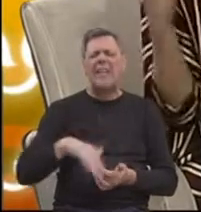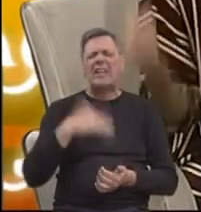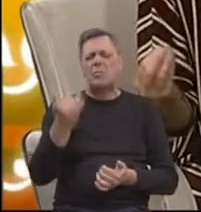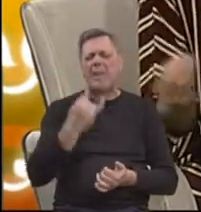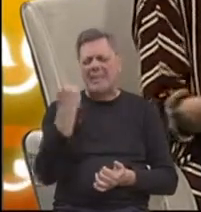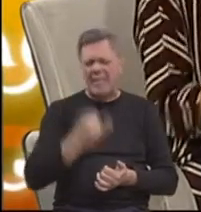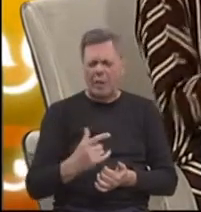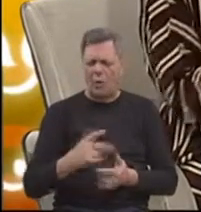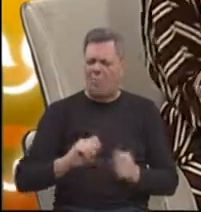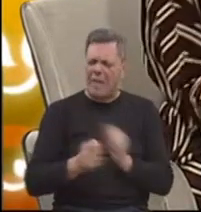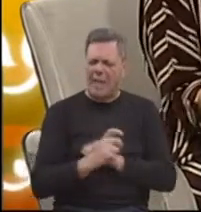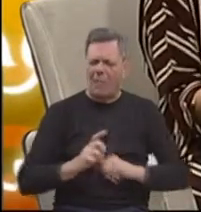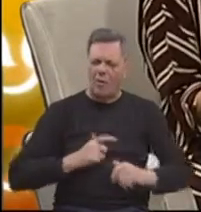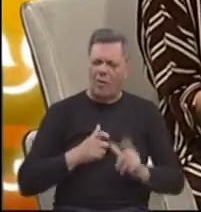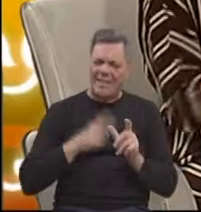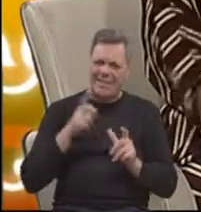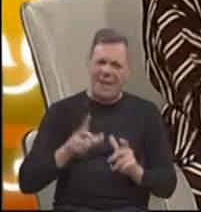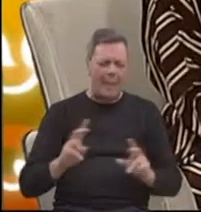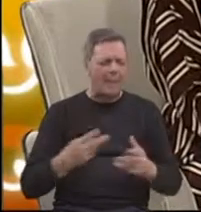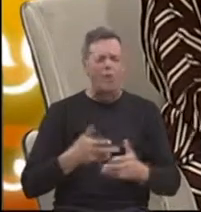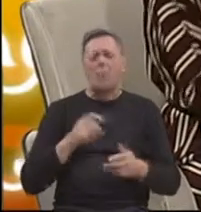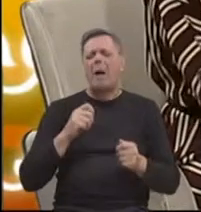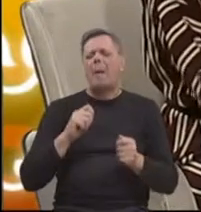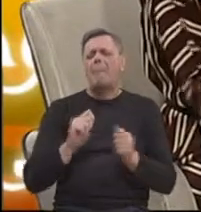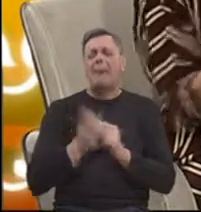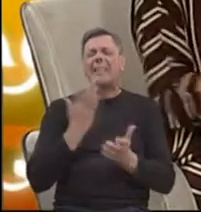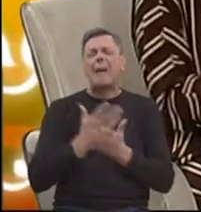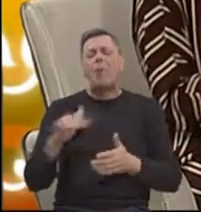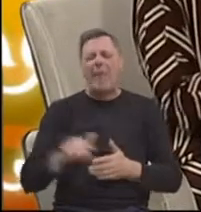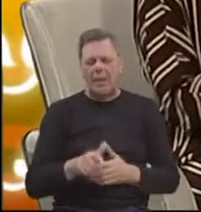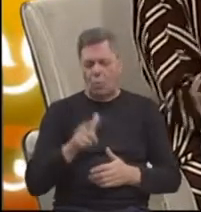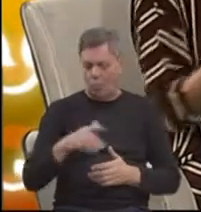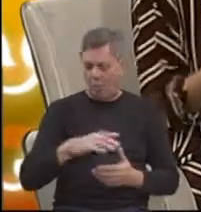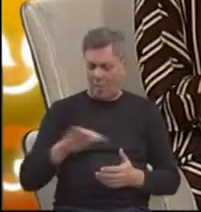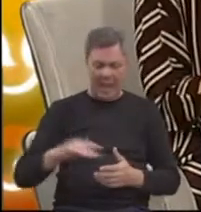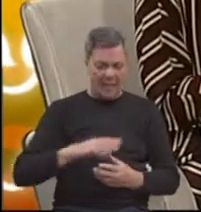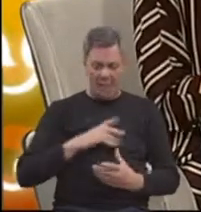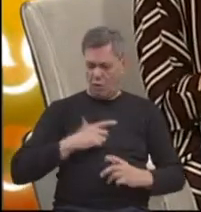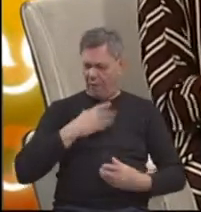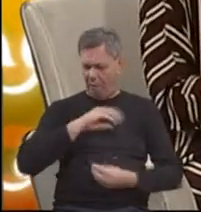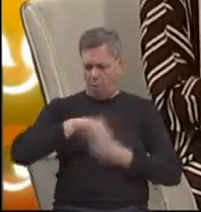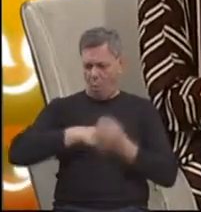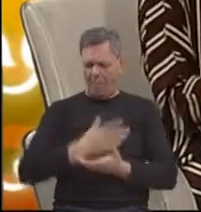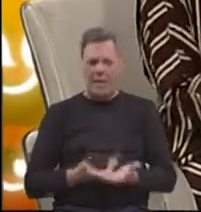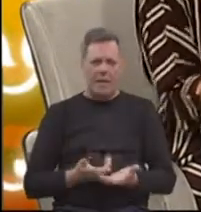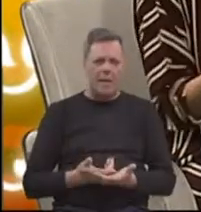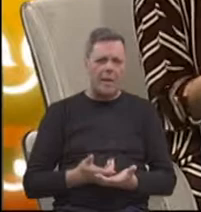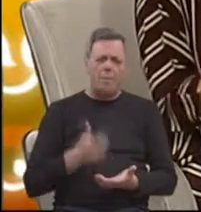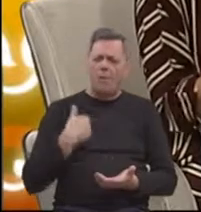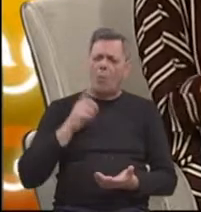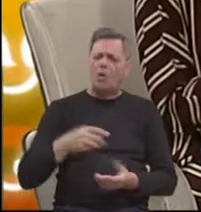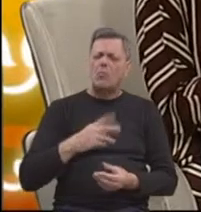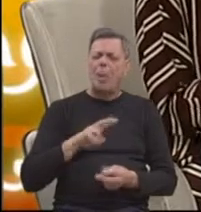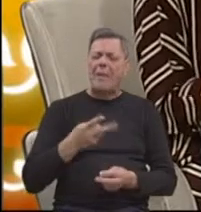Mijenjamo životni stil. Ne možemo promijeniti životni stil samo tog djeteta. To dijete živi u nekakvoj obitelji, u nekakvom okruženju. Životni stil jedino možemo